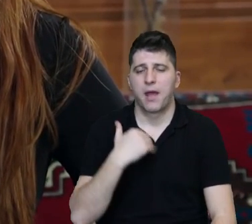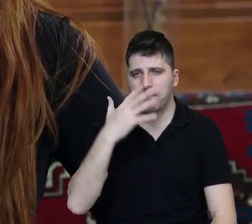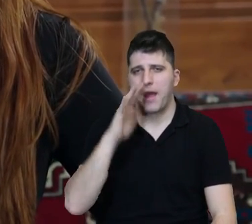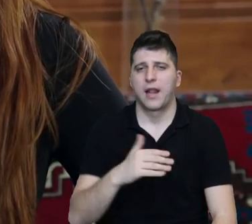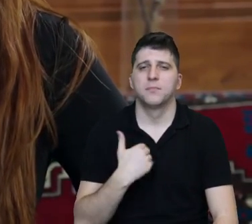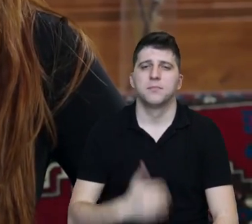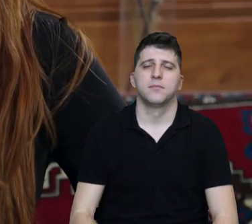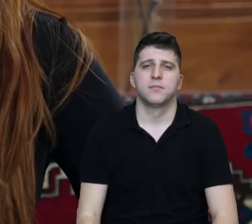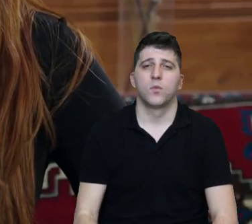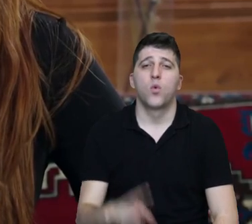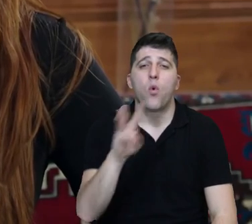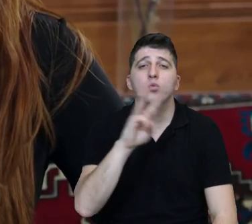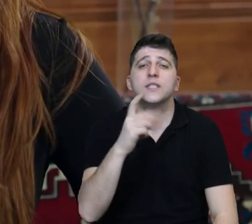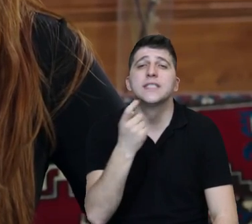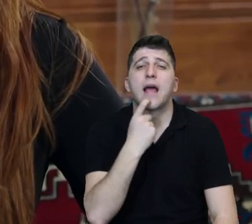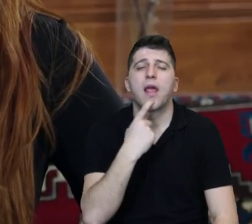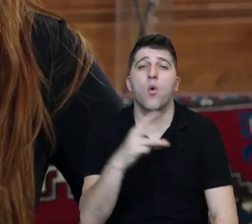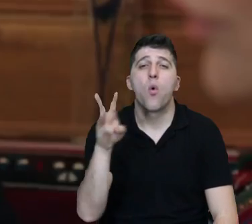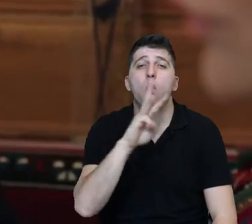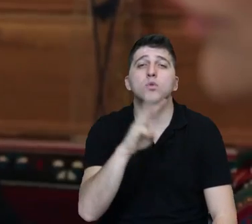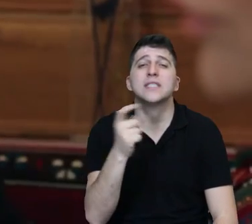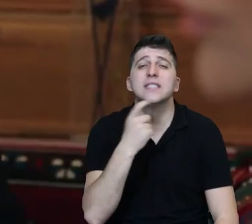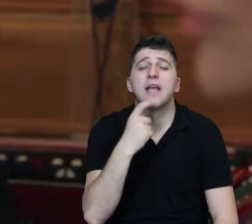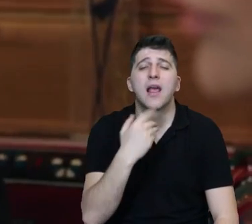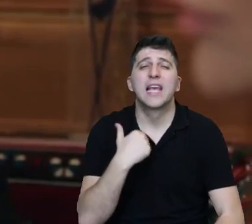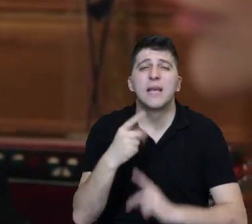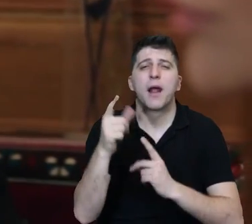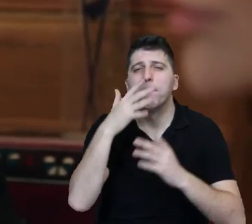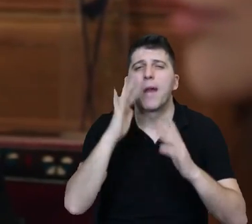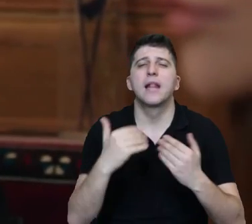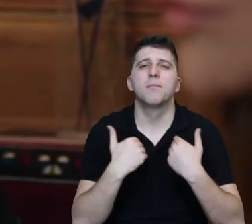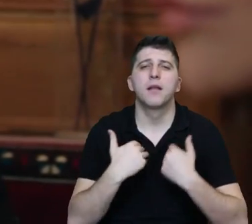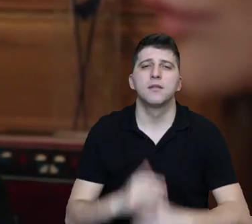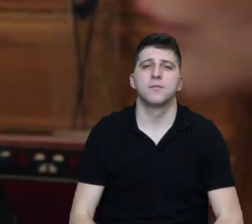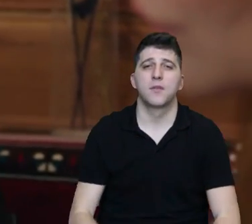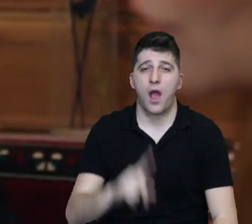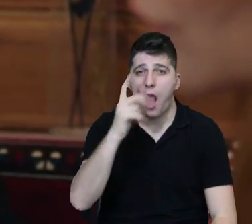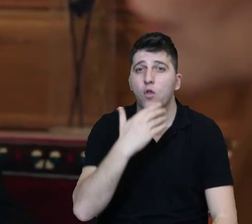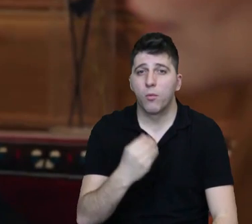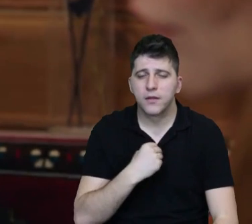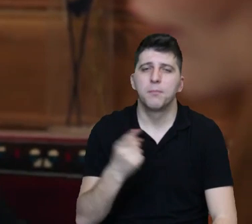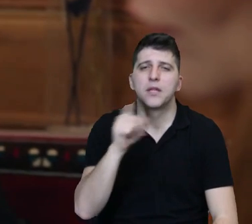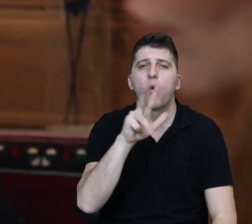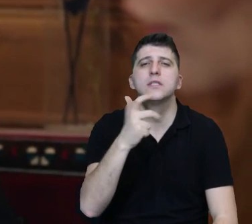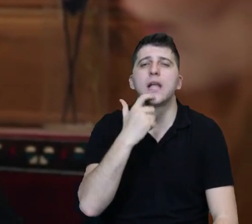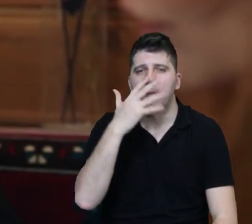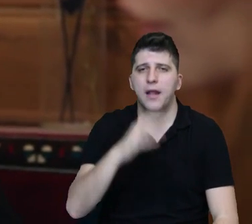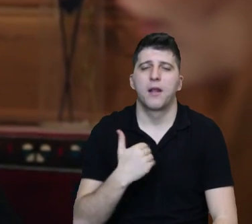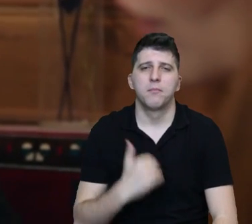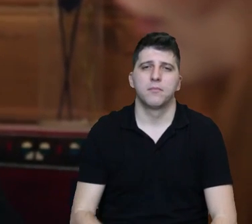bekledim. 30 yıl. 30 yıl boyunca İbrahim'i bekledim ben. Allah ömür versin, bir 30 yıl daha